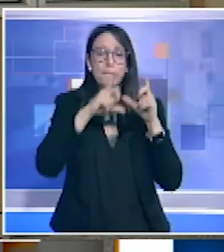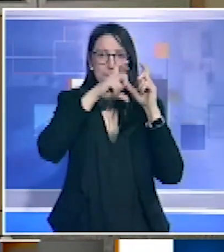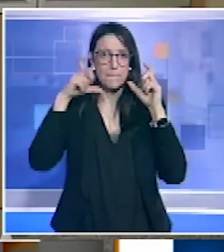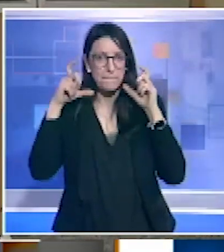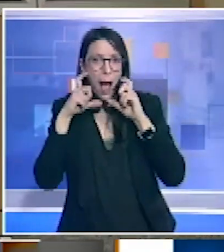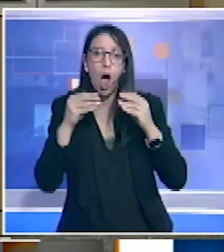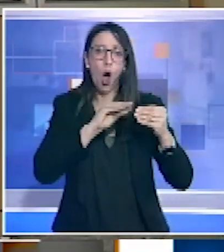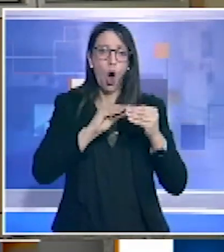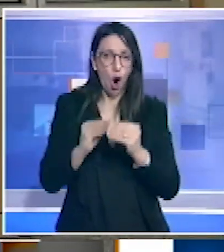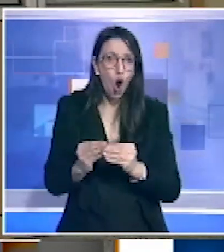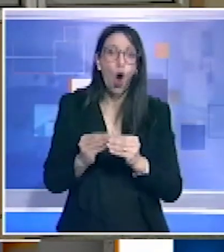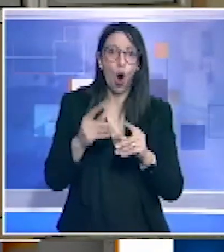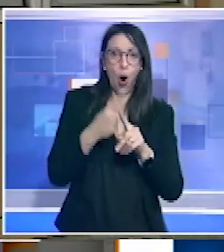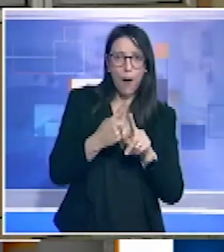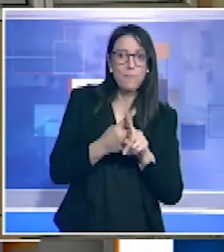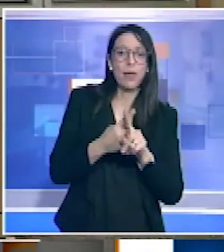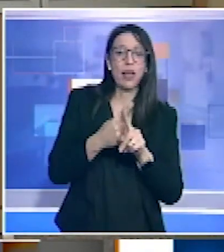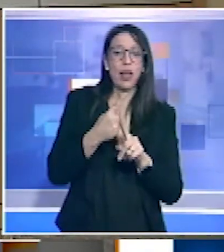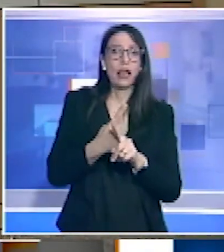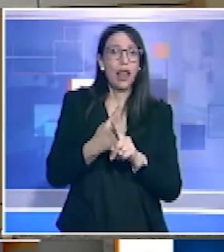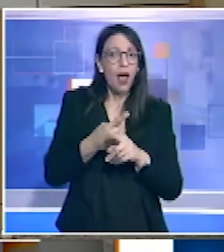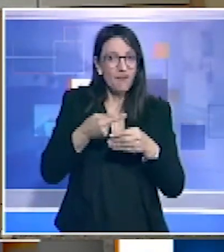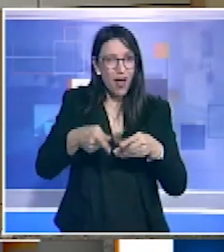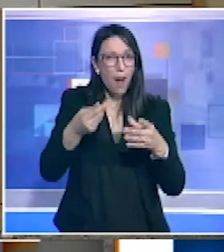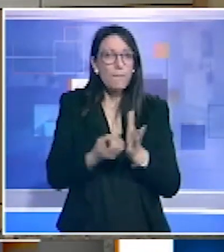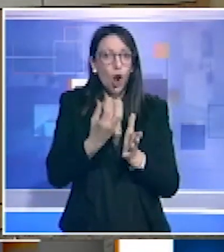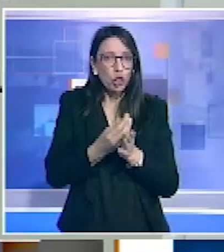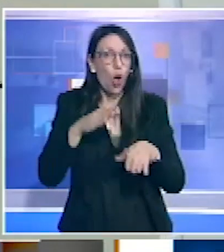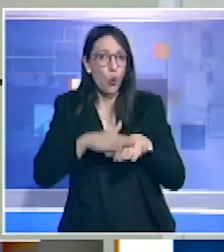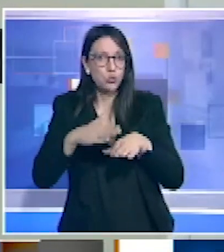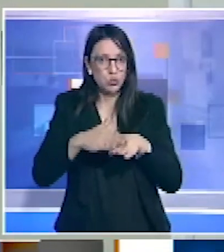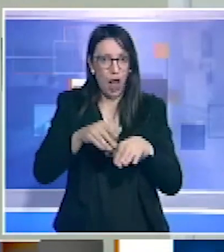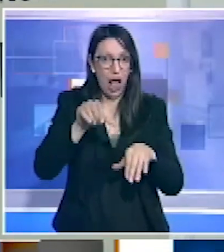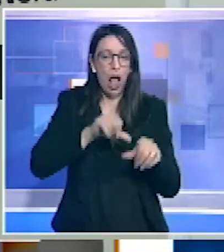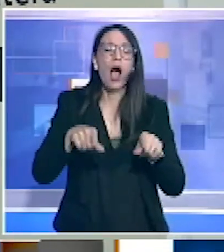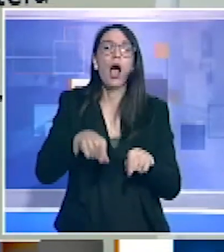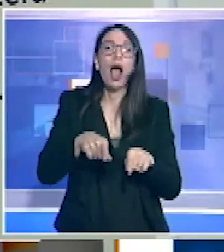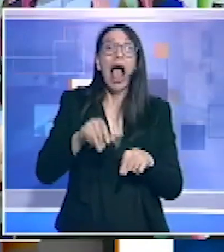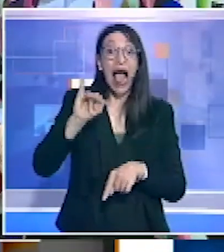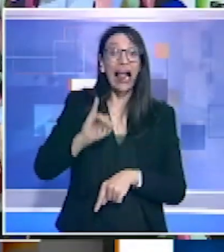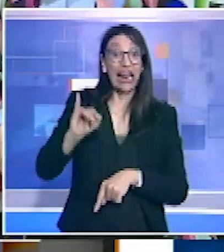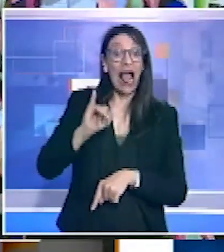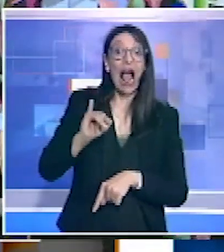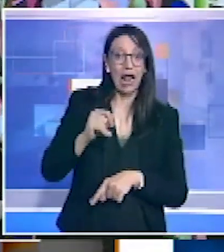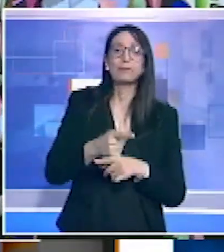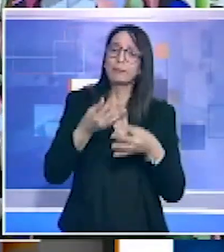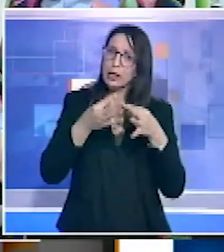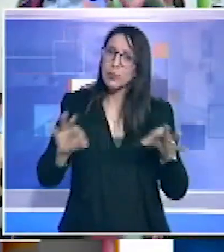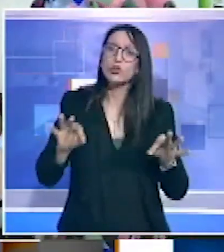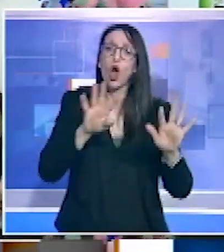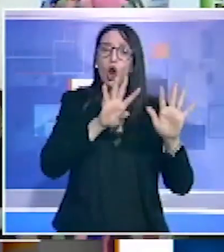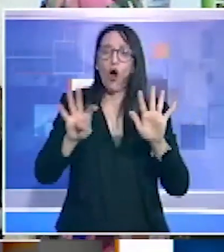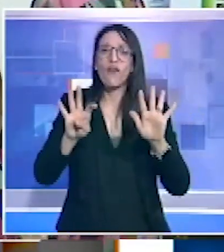poter mantenere il prodotto che si è utilizzato intanto l'INAIL mette a disposizione